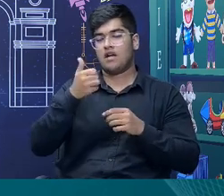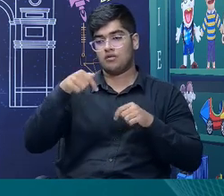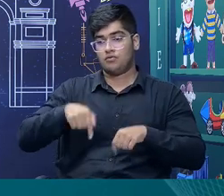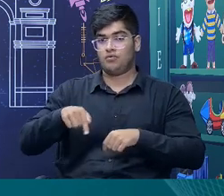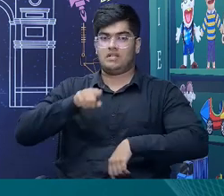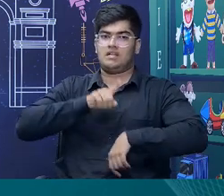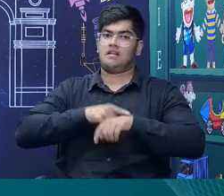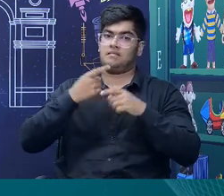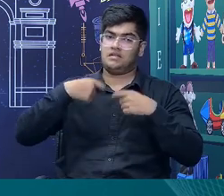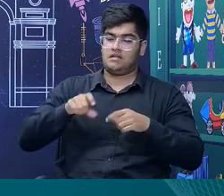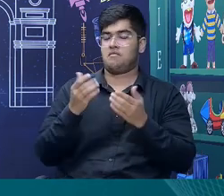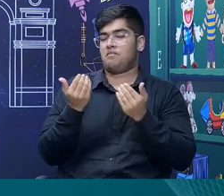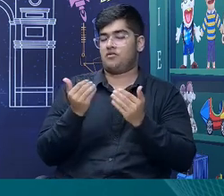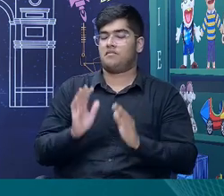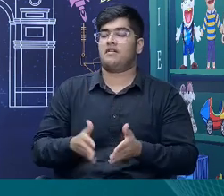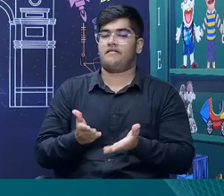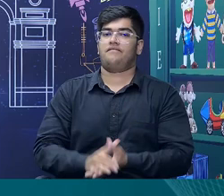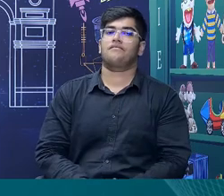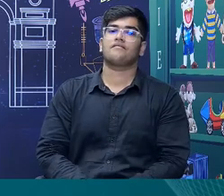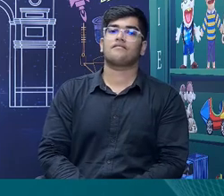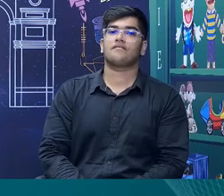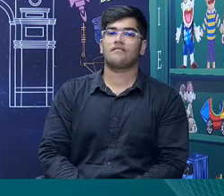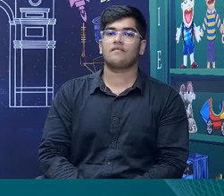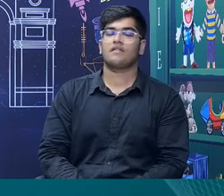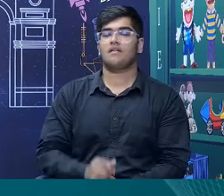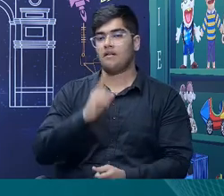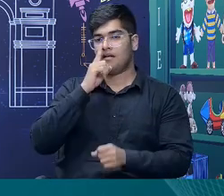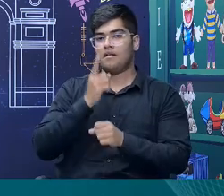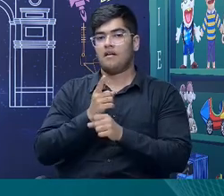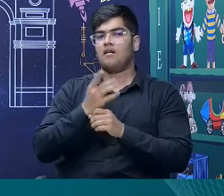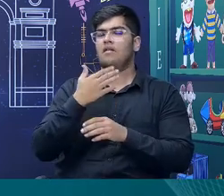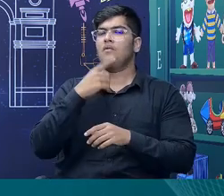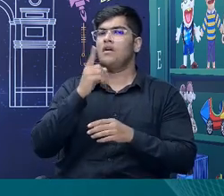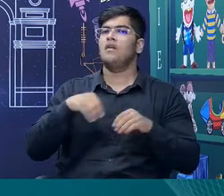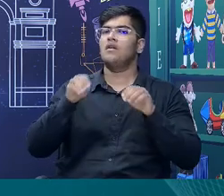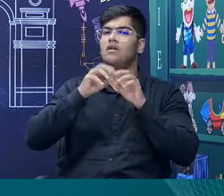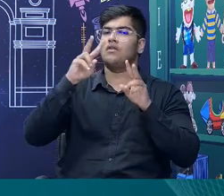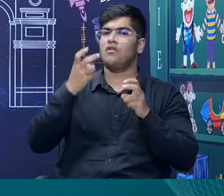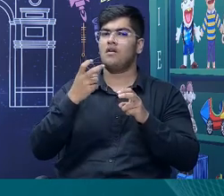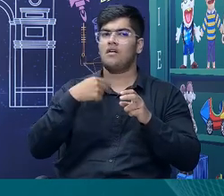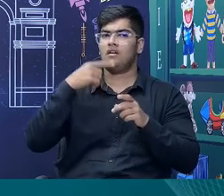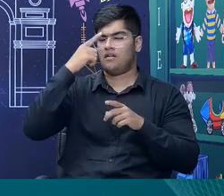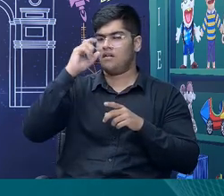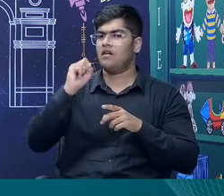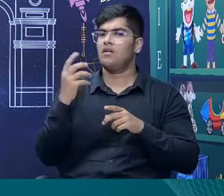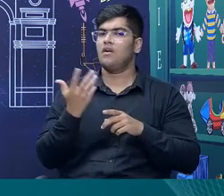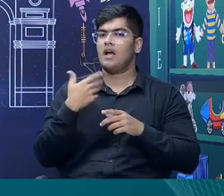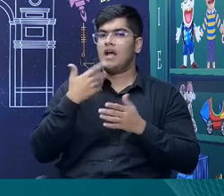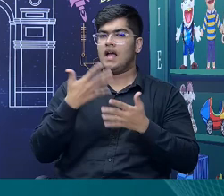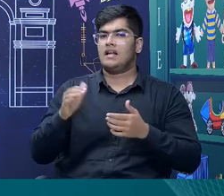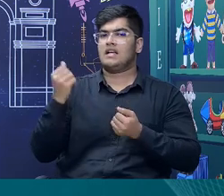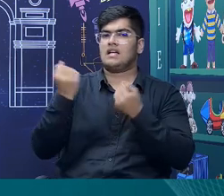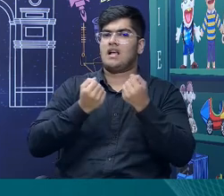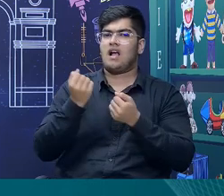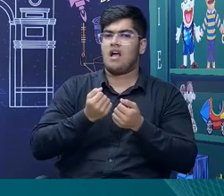मॉडर्न टाइम में भी यह पॉसिबल है जी बिल्कुल मैं एक चीज और मुझे याद ए रही थी जब हम गाड़ी चलते हैं या हम कोई भी वहां